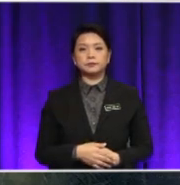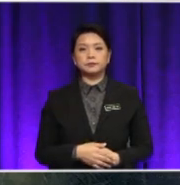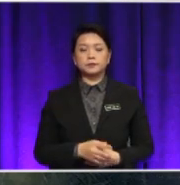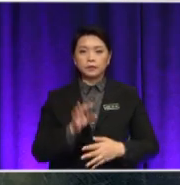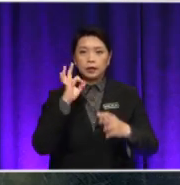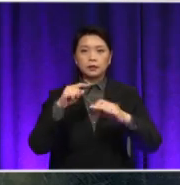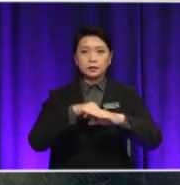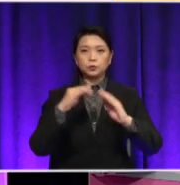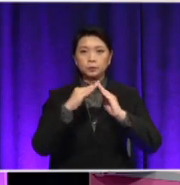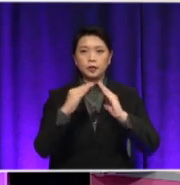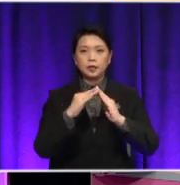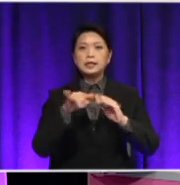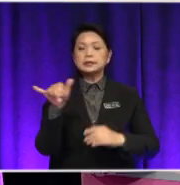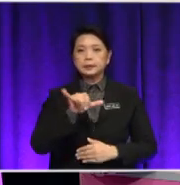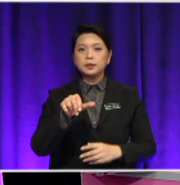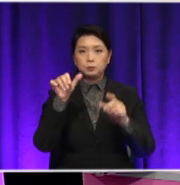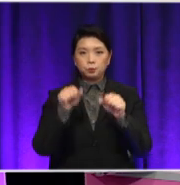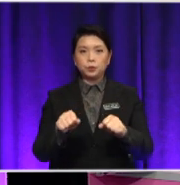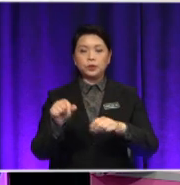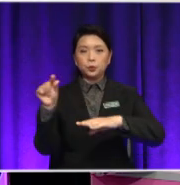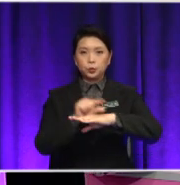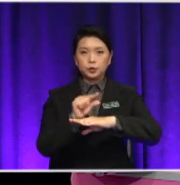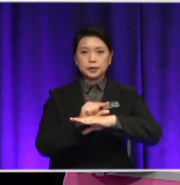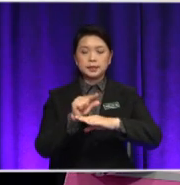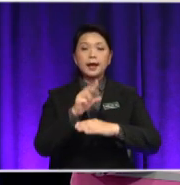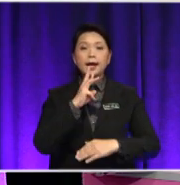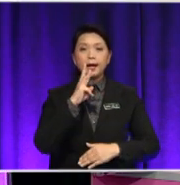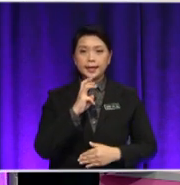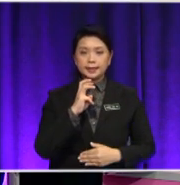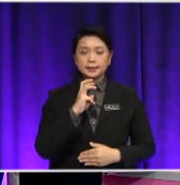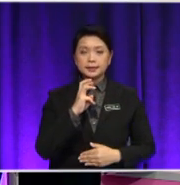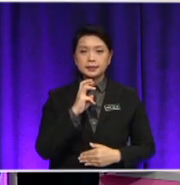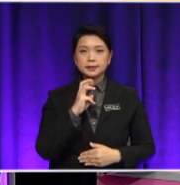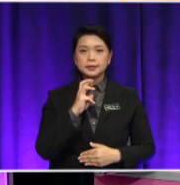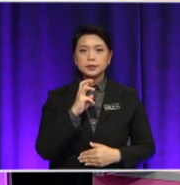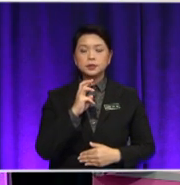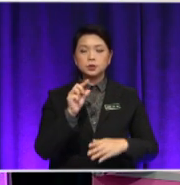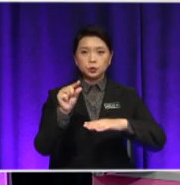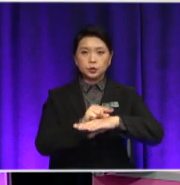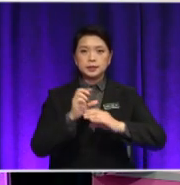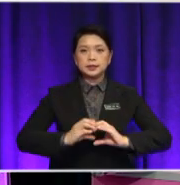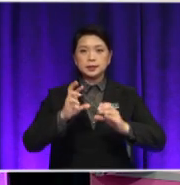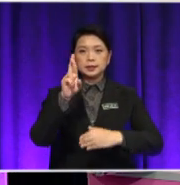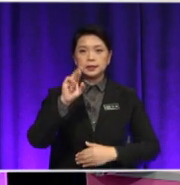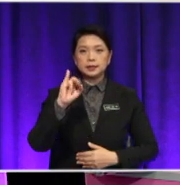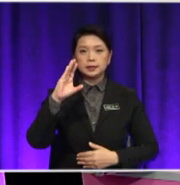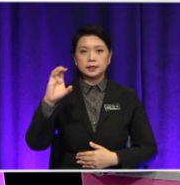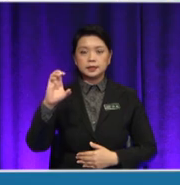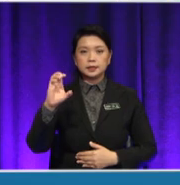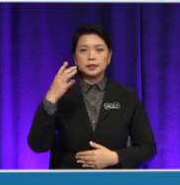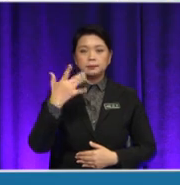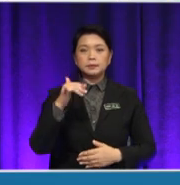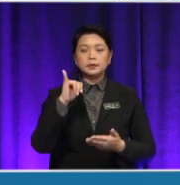tu kita boleh ambil ais terus tuam. Tuam. Kita dah belajar ni, kita boleh buat sendiri kat rumah nanti. Yang ketiga adalah